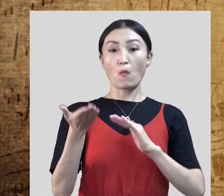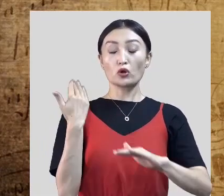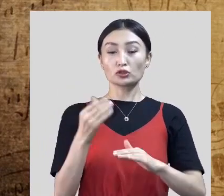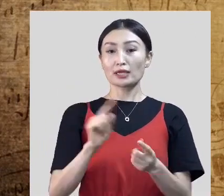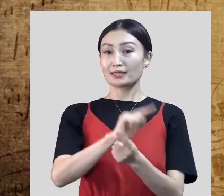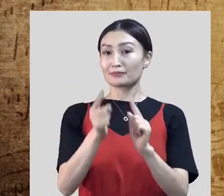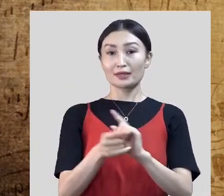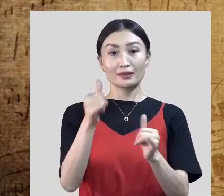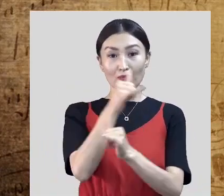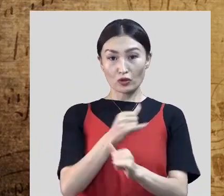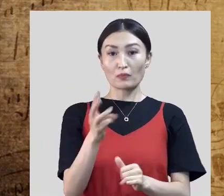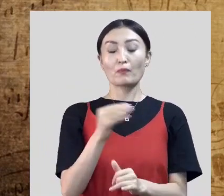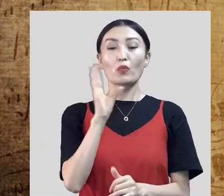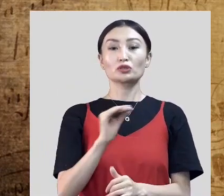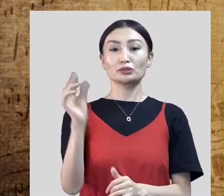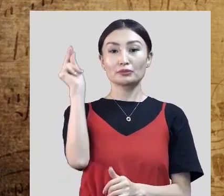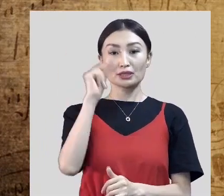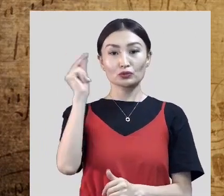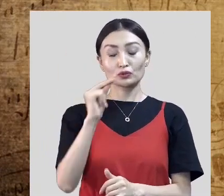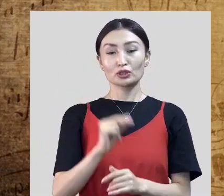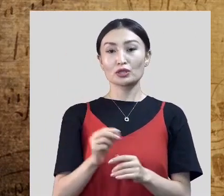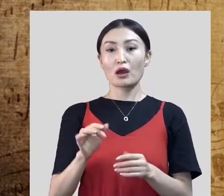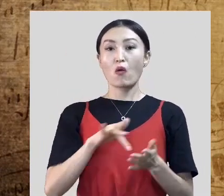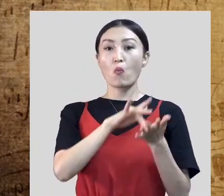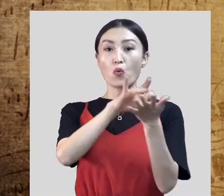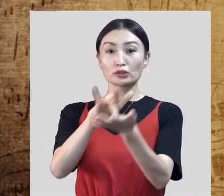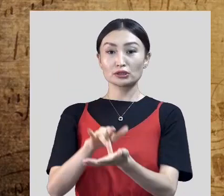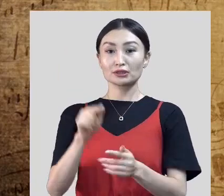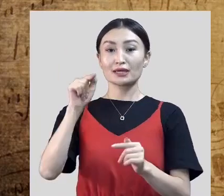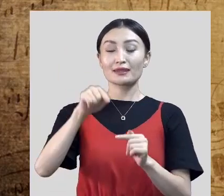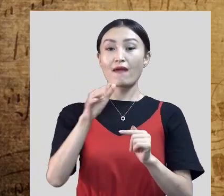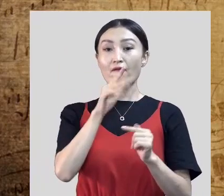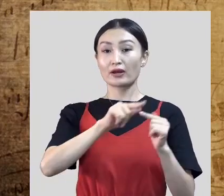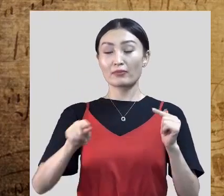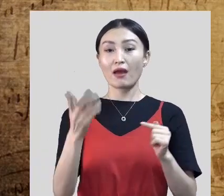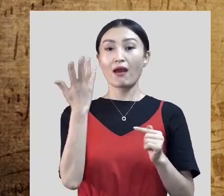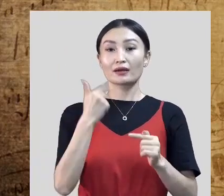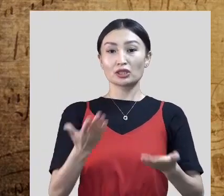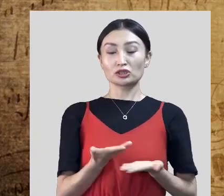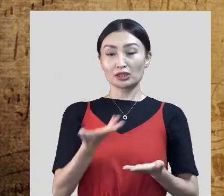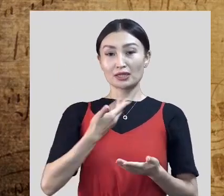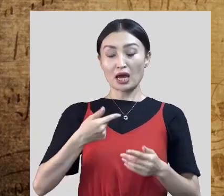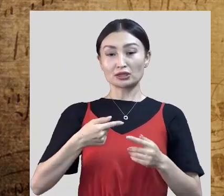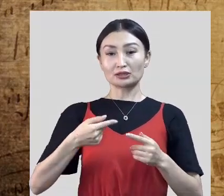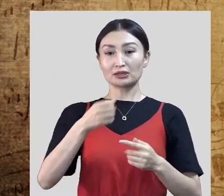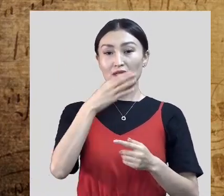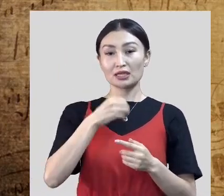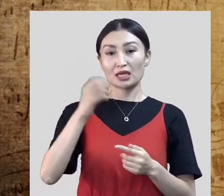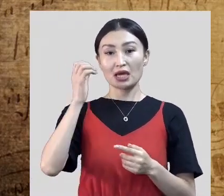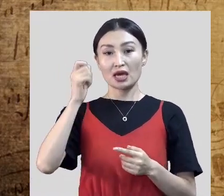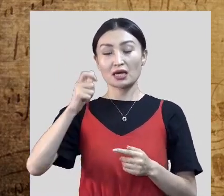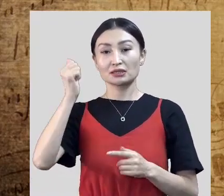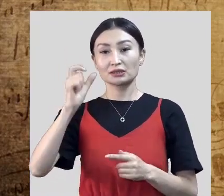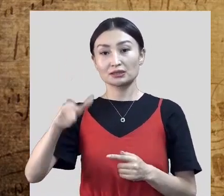но мы можем изучить его, совершая увлекательные путешествия в те времена, когда жили наши предки, узнать о самых